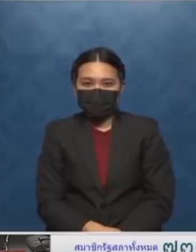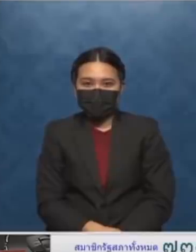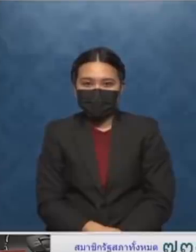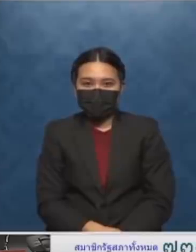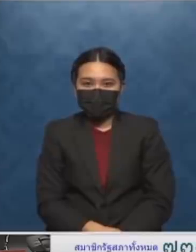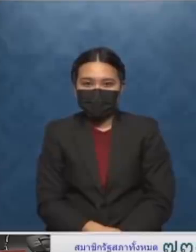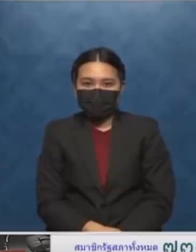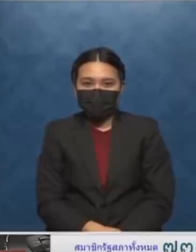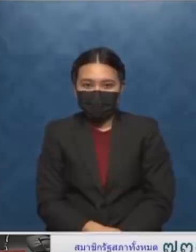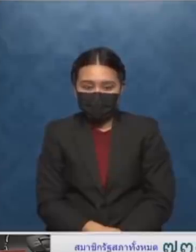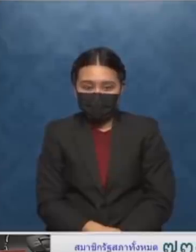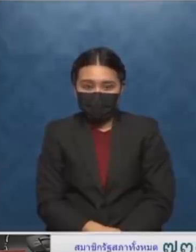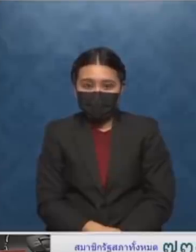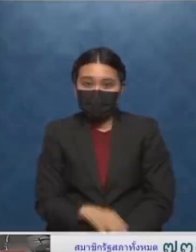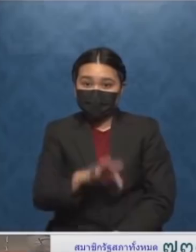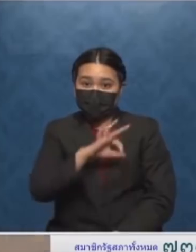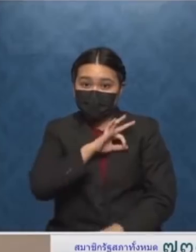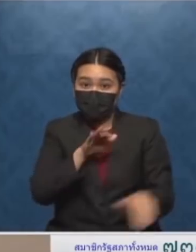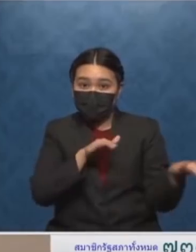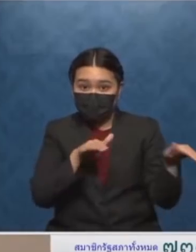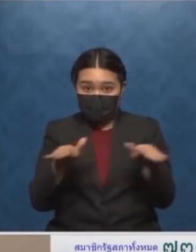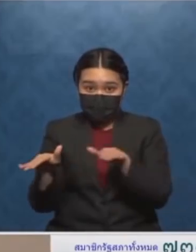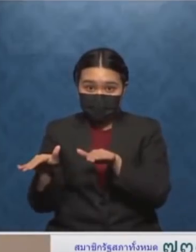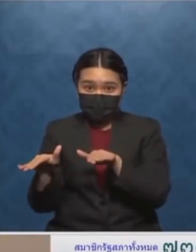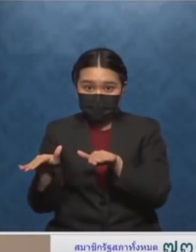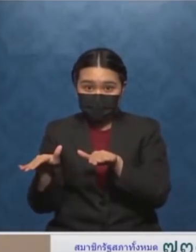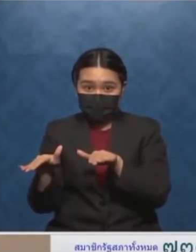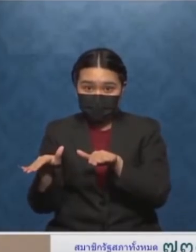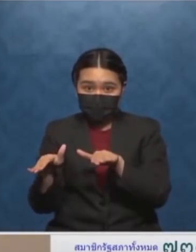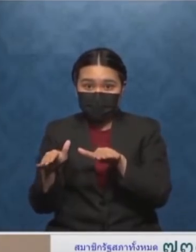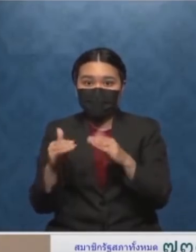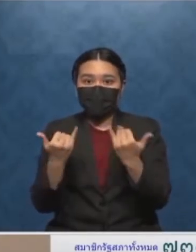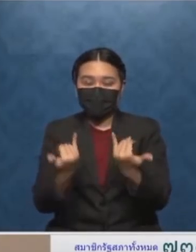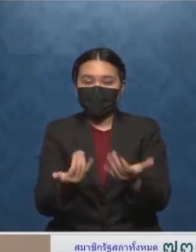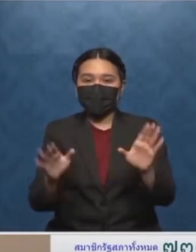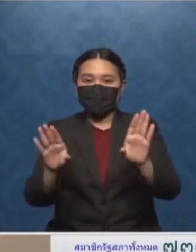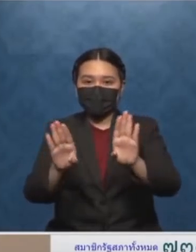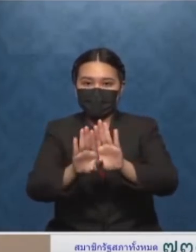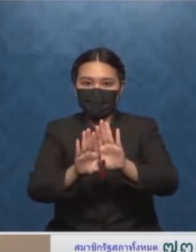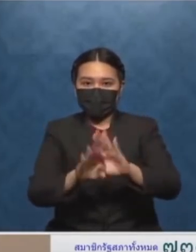สมาชิกพร้อมนะครับพร้อมก็ปิดการแสดงตนครับ